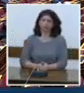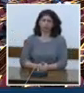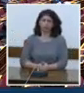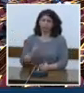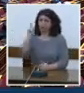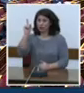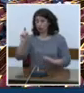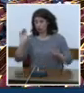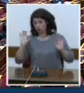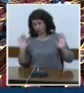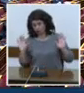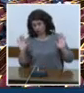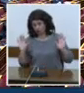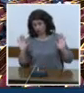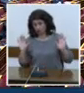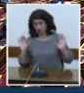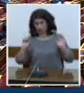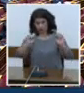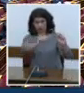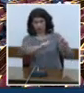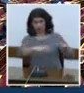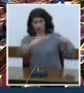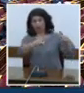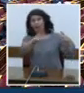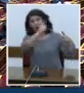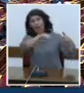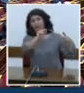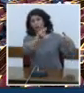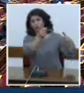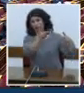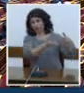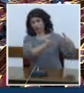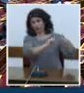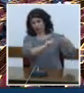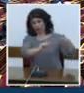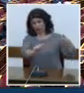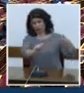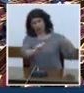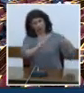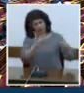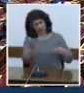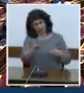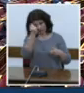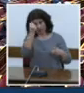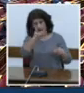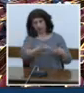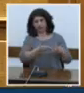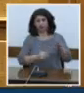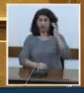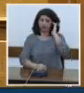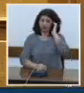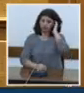κρατήστε και την ανάρτηση της άλλης βουλευτού σας. Εδώ για να τα βλέπετε. Ίσως όμως